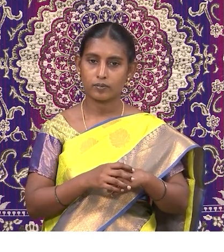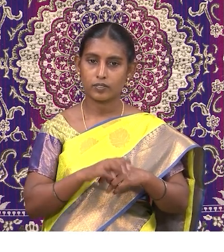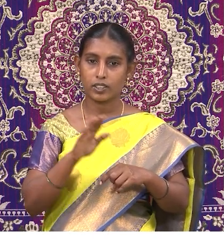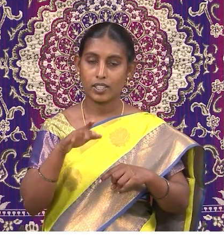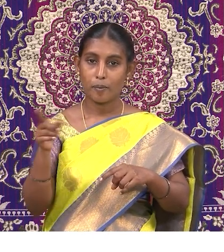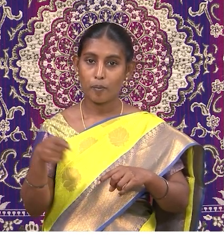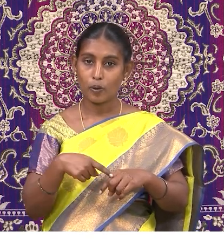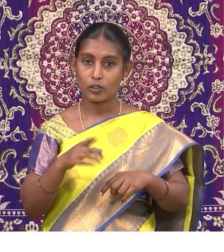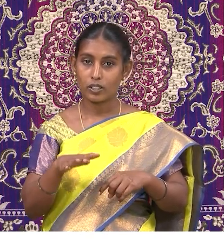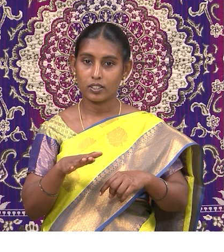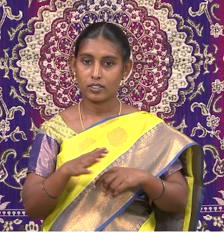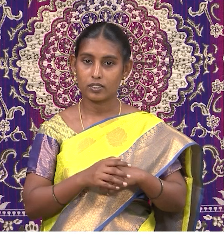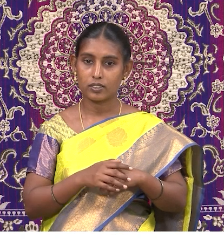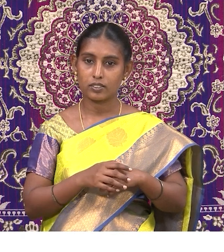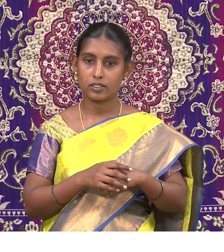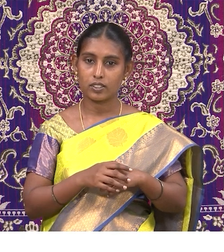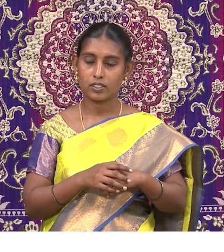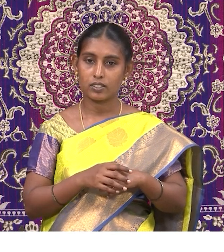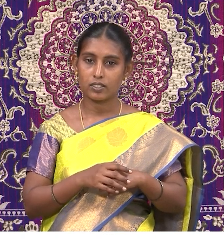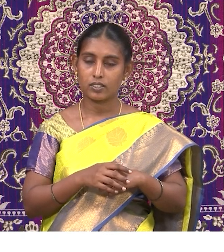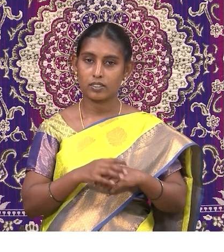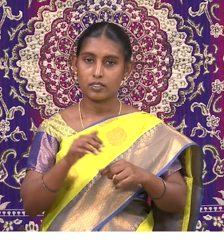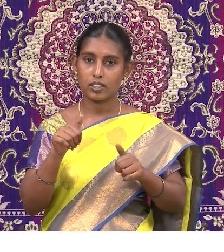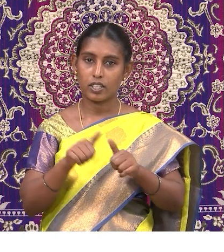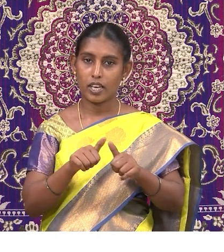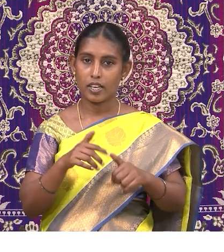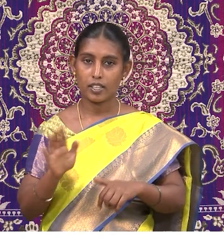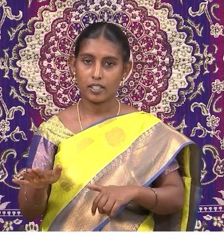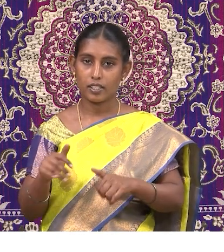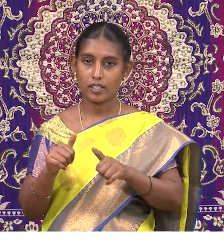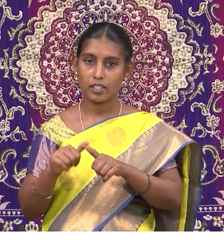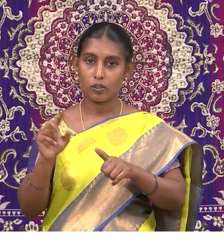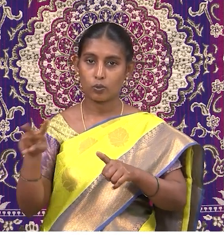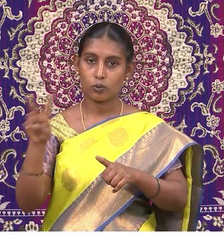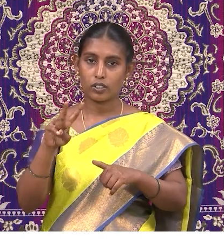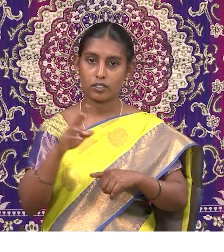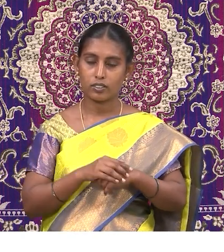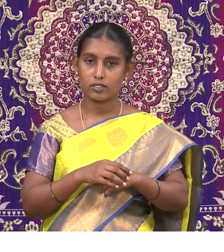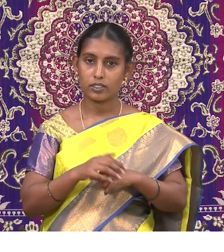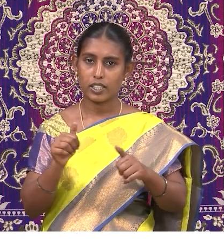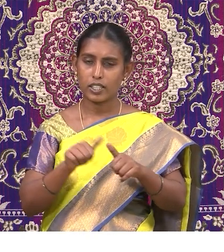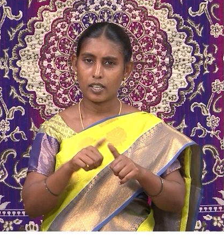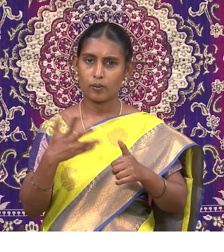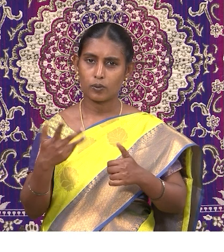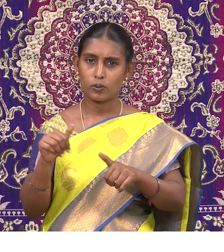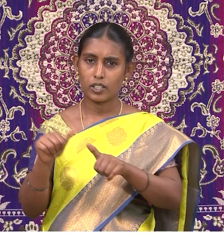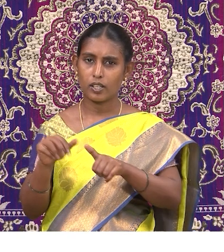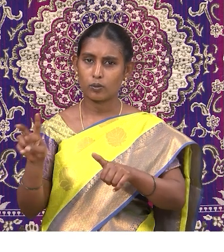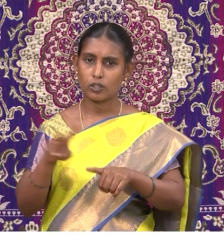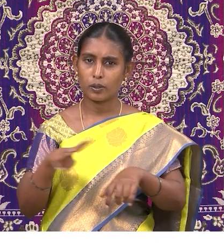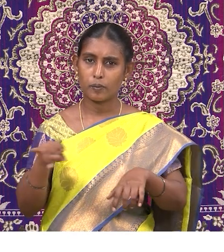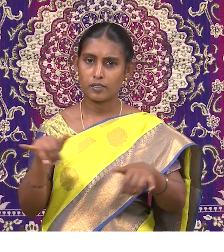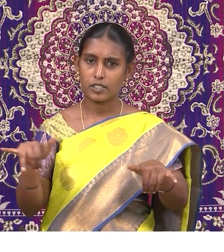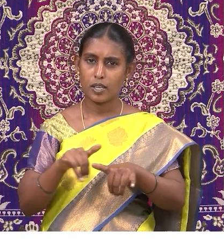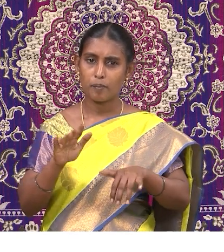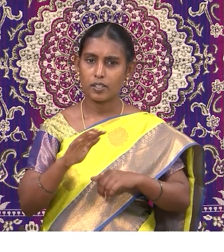இடது பக்கமாக ஒன் பை ஏ பகுதியில் ஏ இருக்குது, வலது பக்கமாக பகுதியில் ஏ ஸ்கொயர் இருக்குது. அப்போ அந்த ஏவுக்கும் ஏ ஸ்கொயருக்கும் மீசியமாக